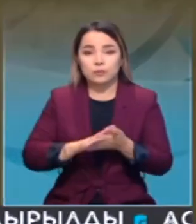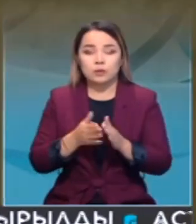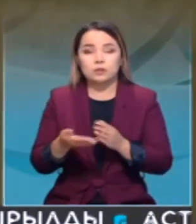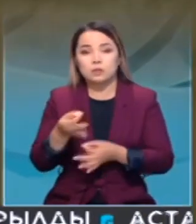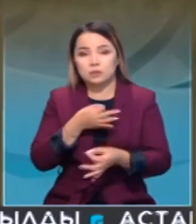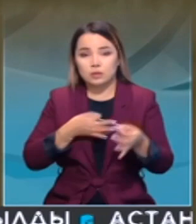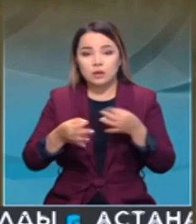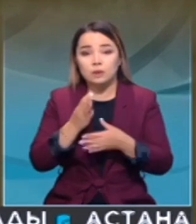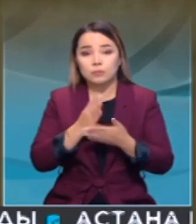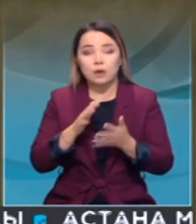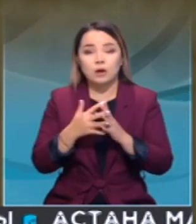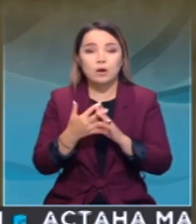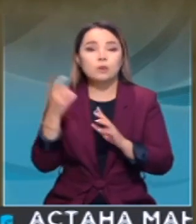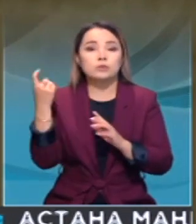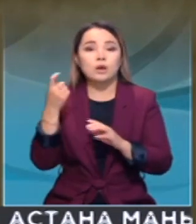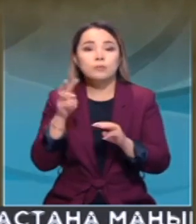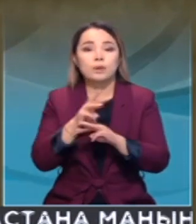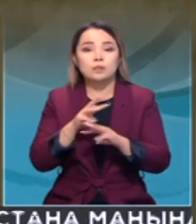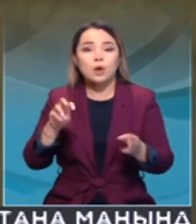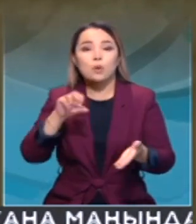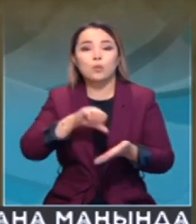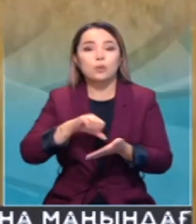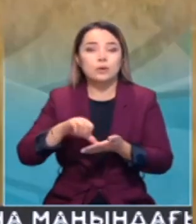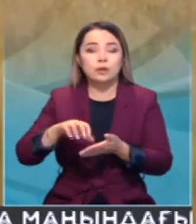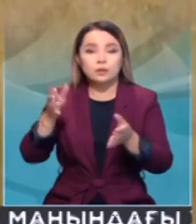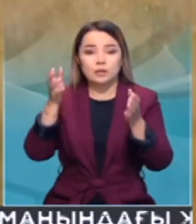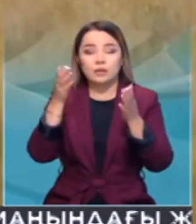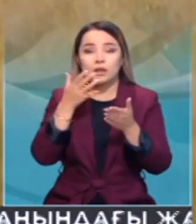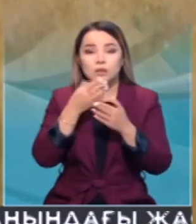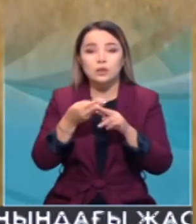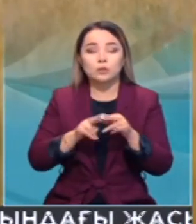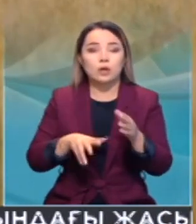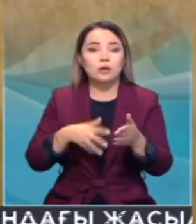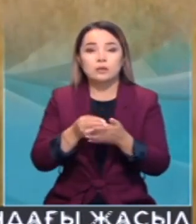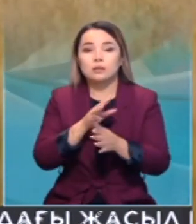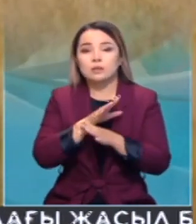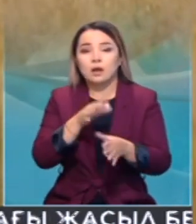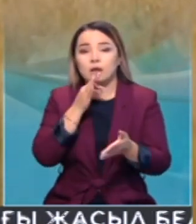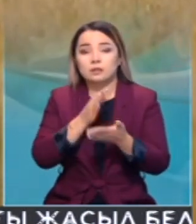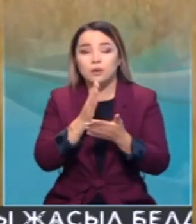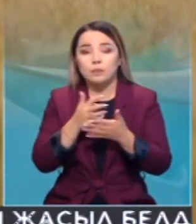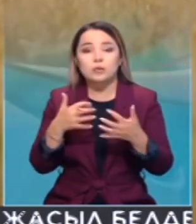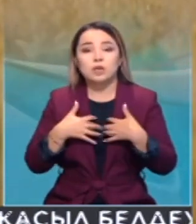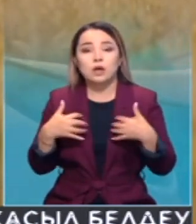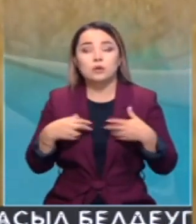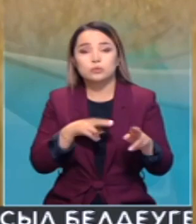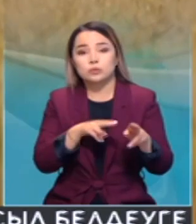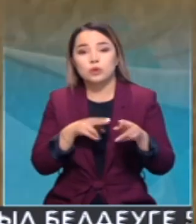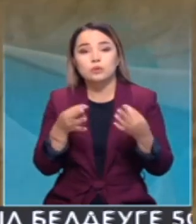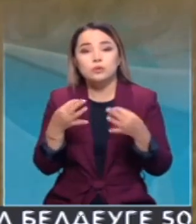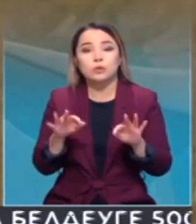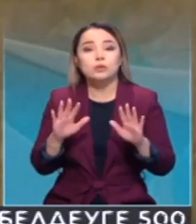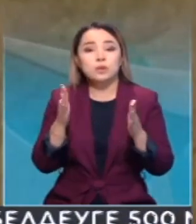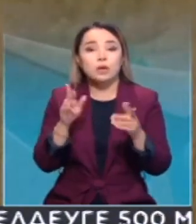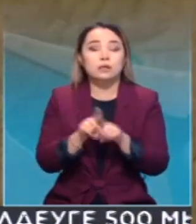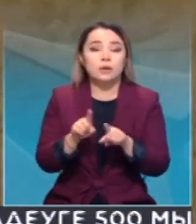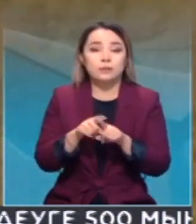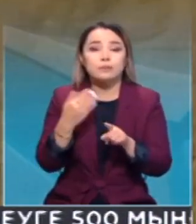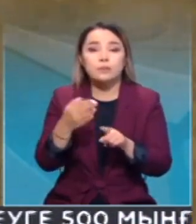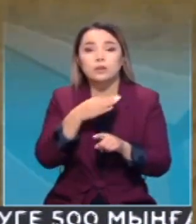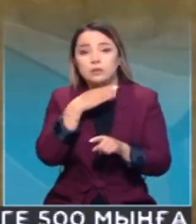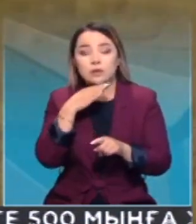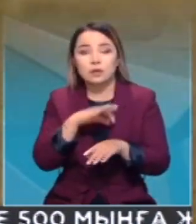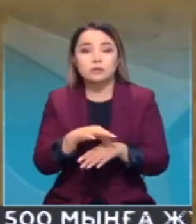жатыр. Ал ауыл шаруашылығы министрлігінің өкілі кейікке өтемақы қарастырылмағанын айтады. Жануарды атуға рұқсат берілген жағдайда оның